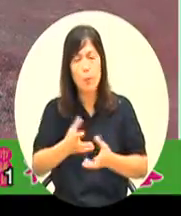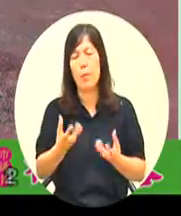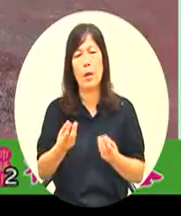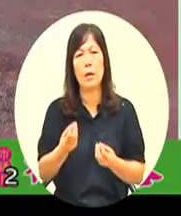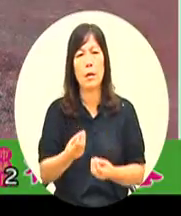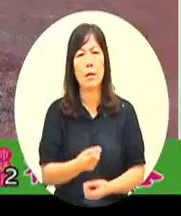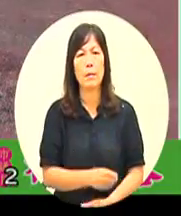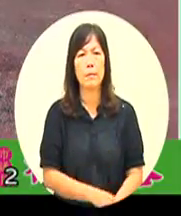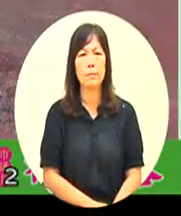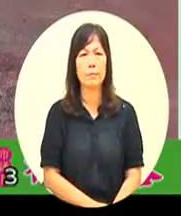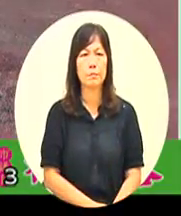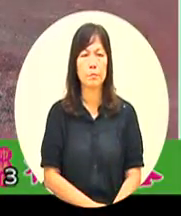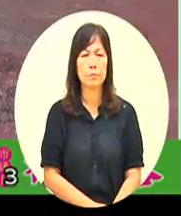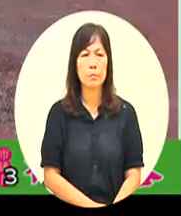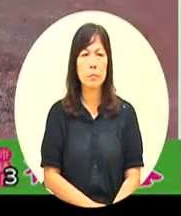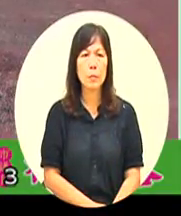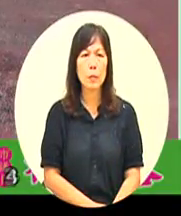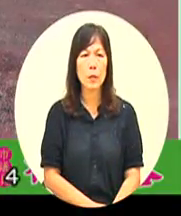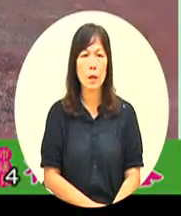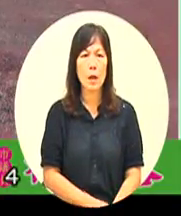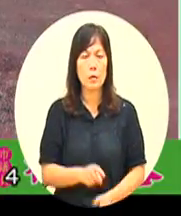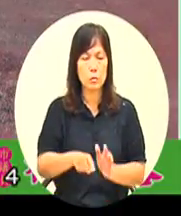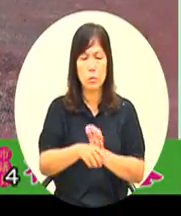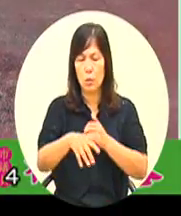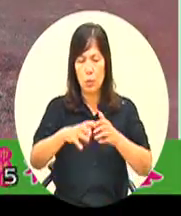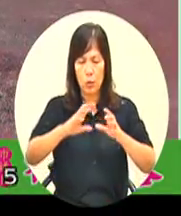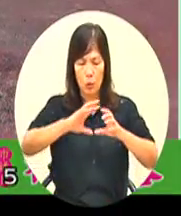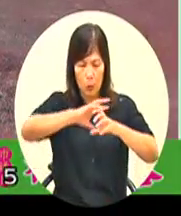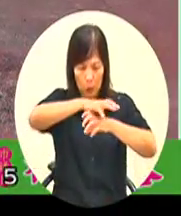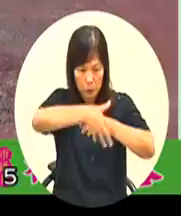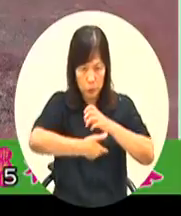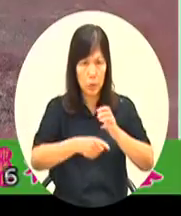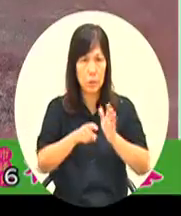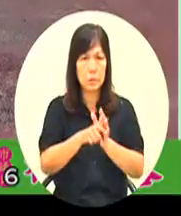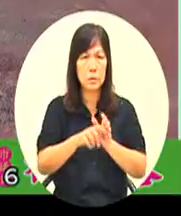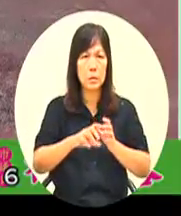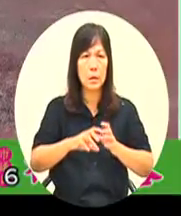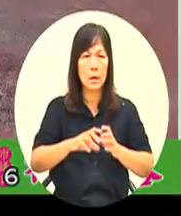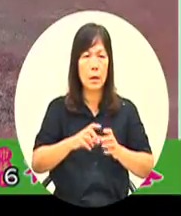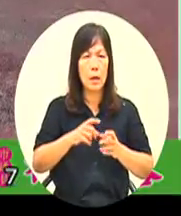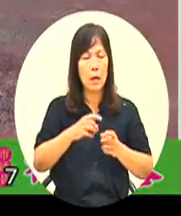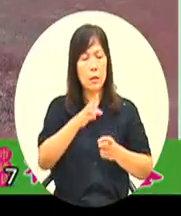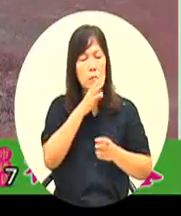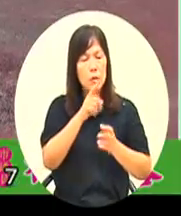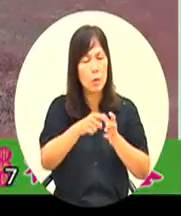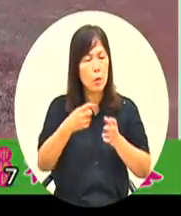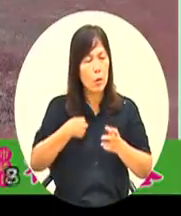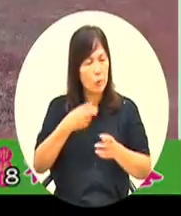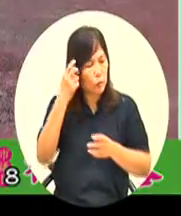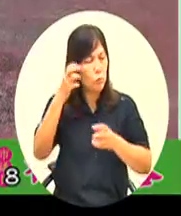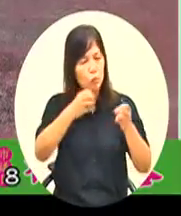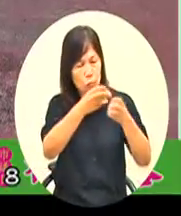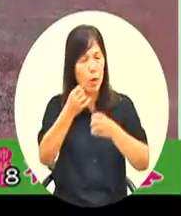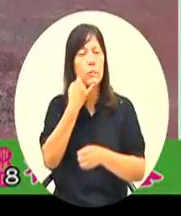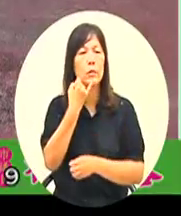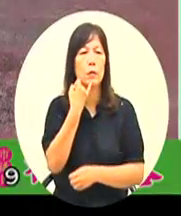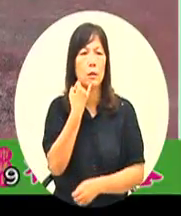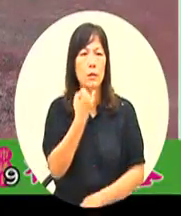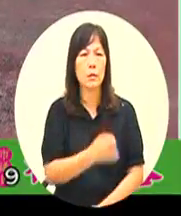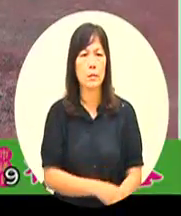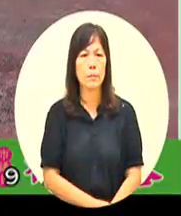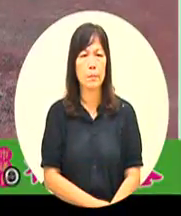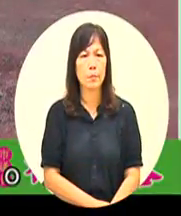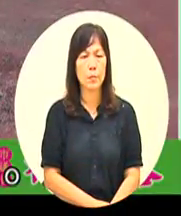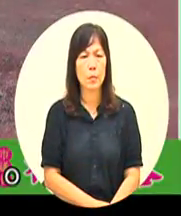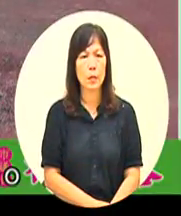一定爱用 PU 跑道，这个是全世界应该是我觉得是可以讨论的。那如果说